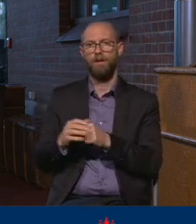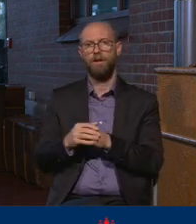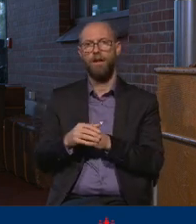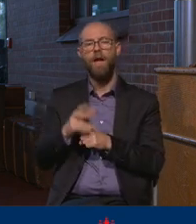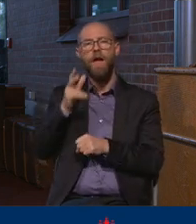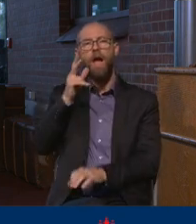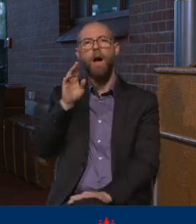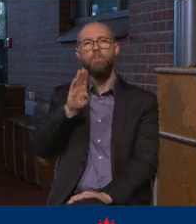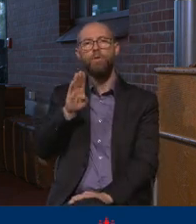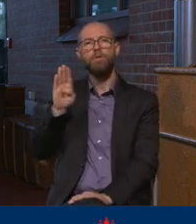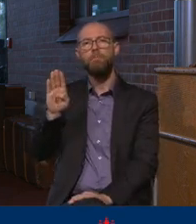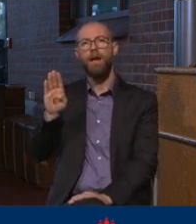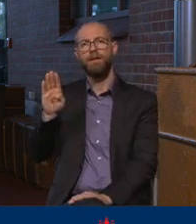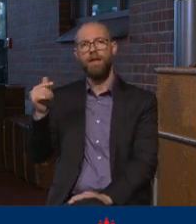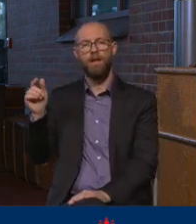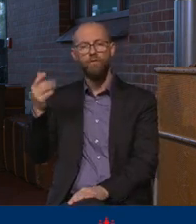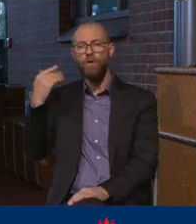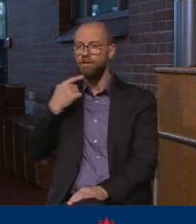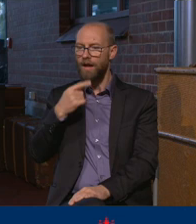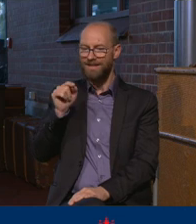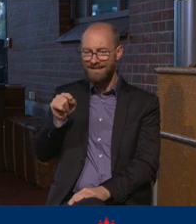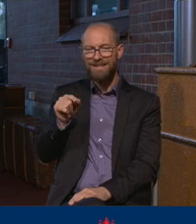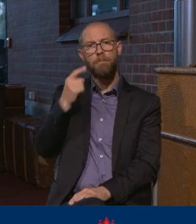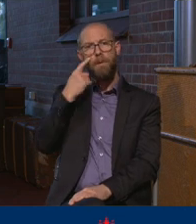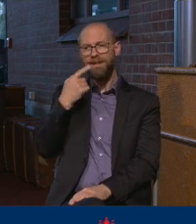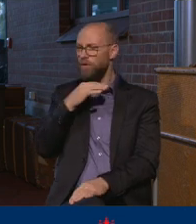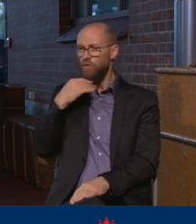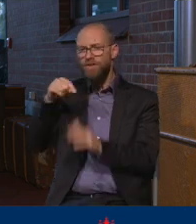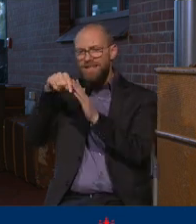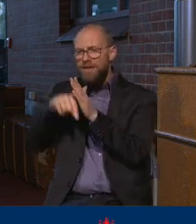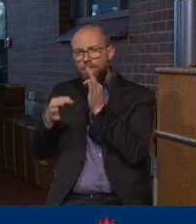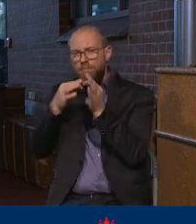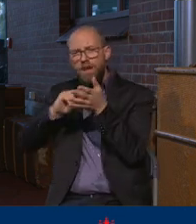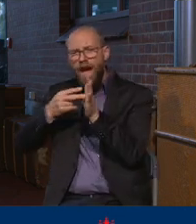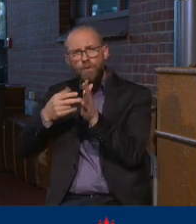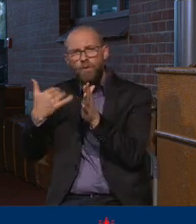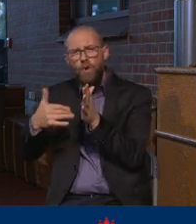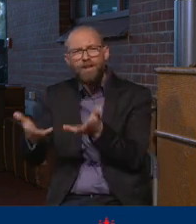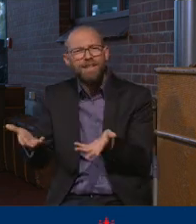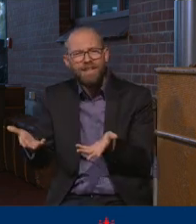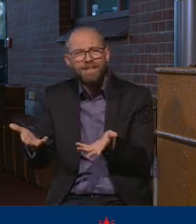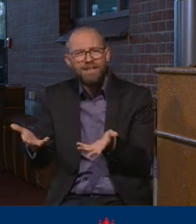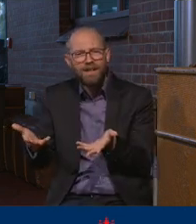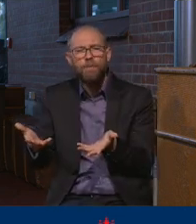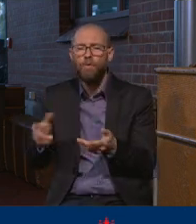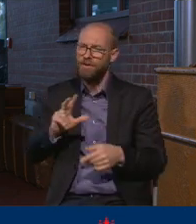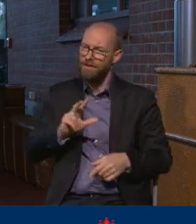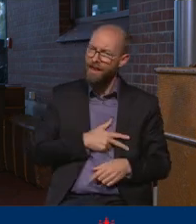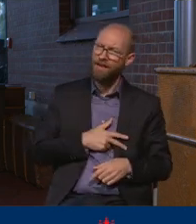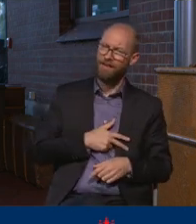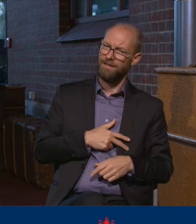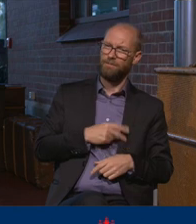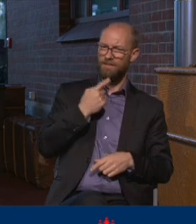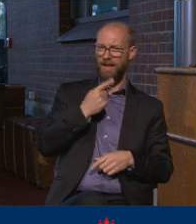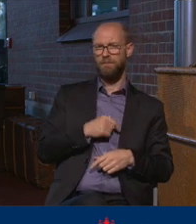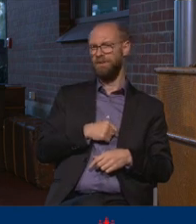ja sehr vorhin erläutert in diesem maßstab sind wir im moment noch gar nicht angekommen und ich finde es ehrlich was es schon auch ziemlich ich bin